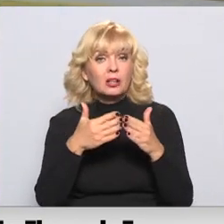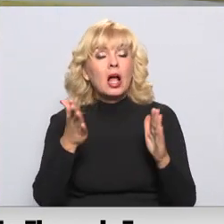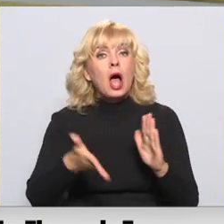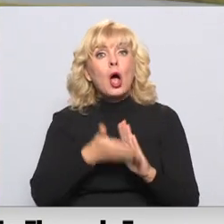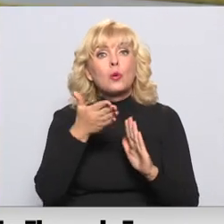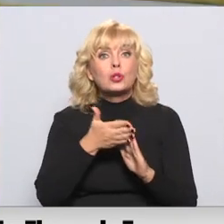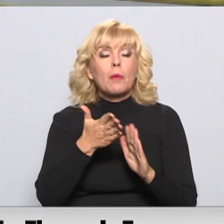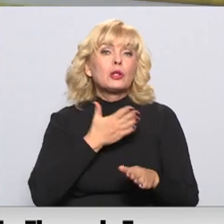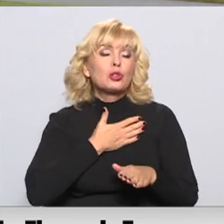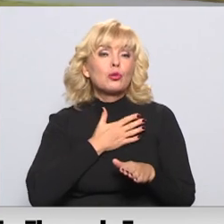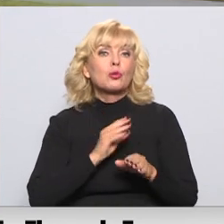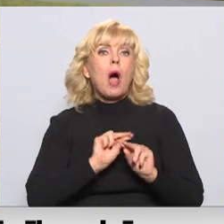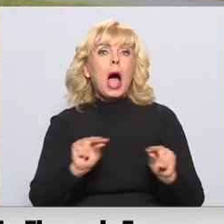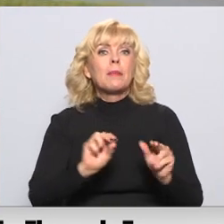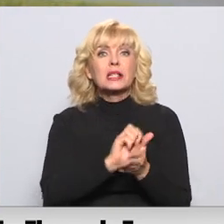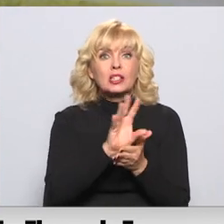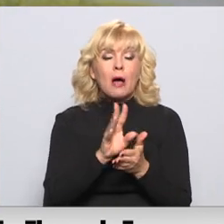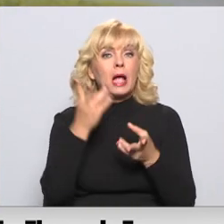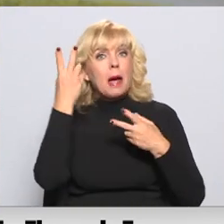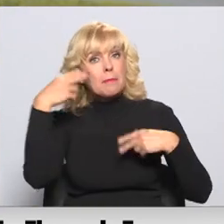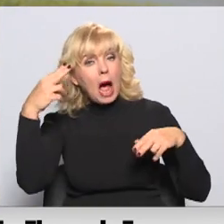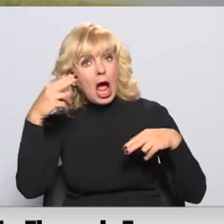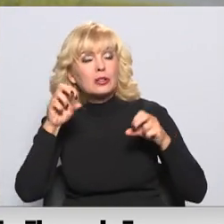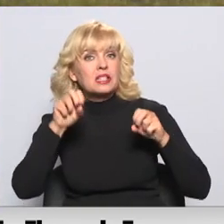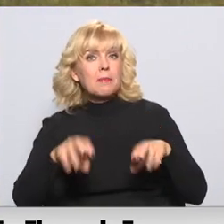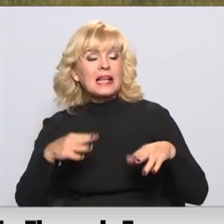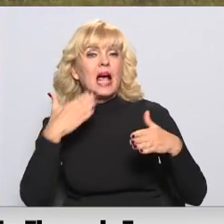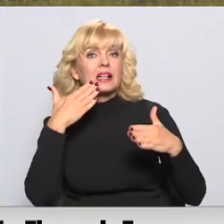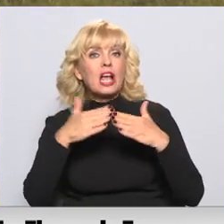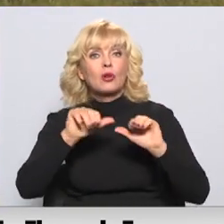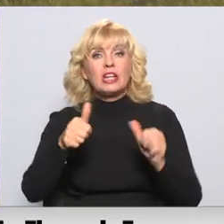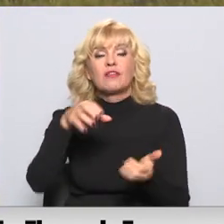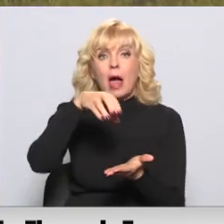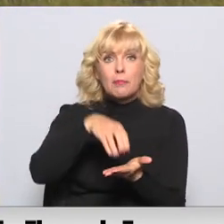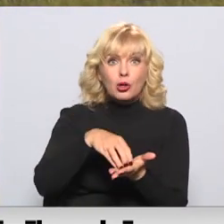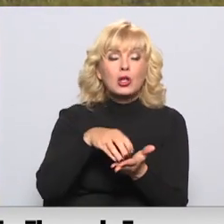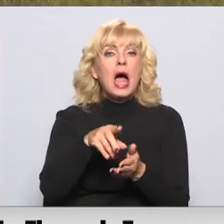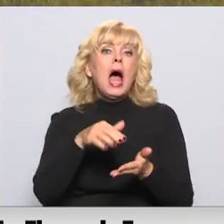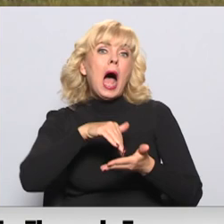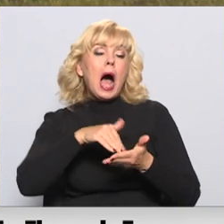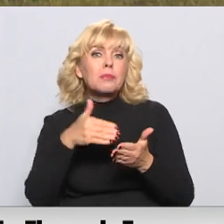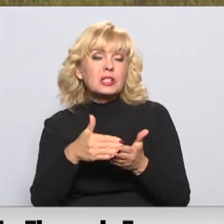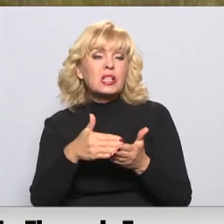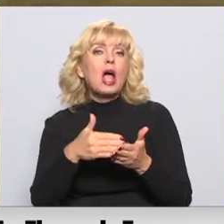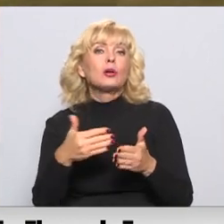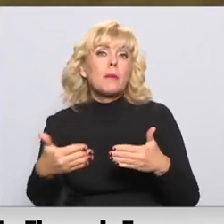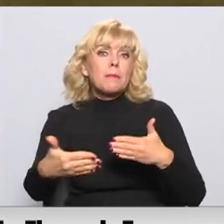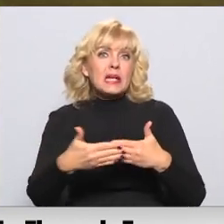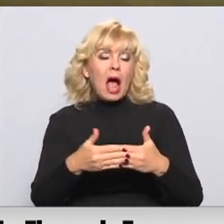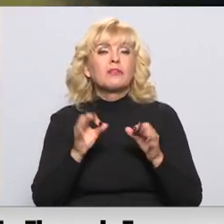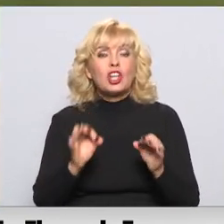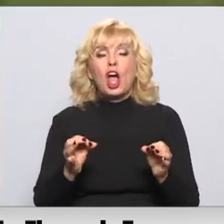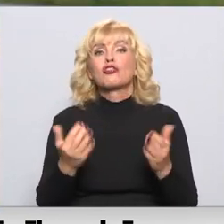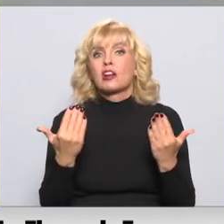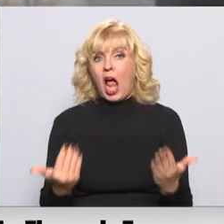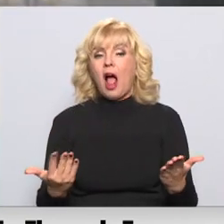apmācības sistēmu, Rēzeknē tiek veidota moderna materiāla tehniskā bāze suņu trenēšanai apstākļos, kas maksimāli pietuvināti reālajai